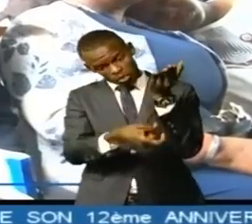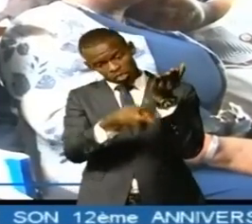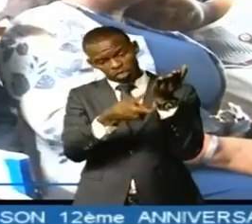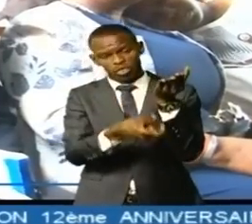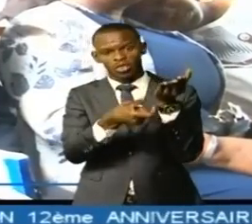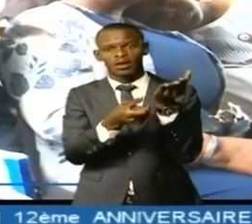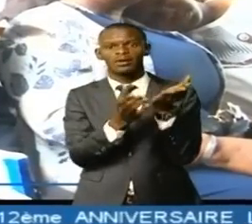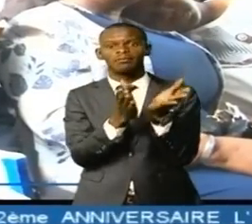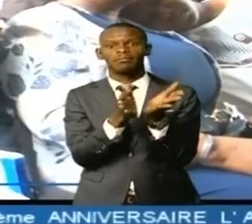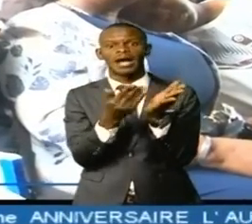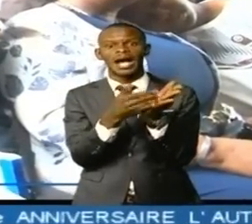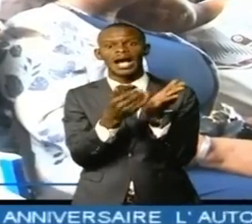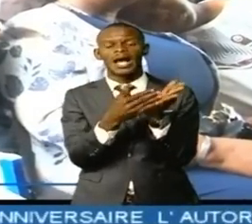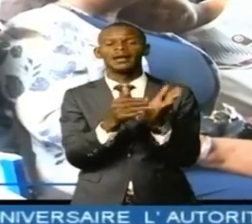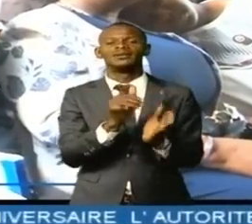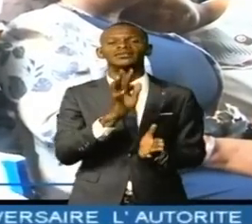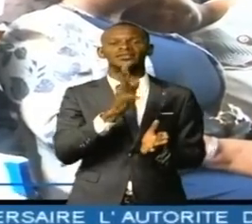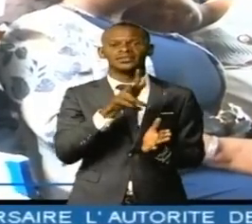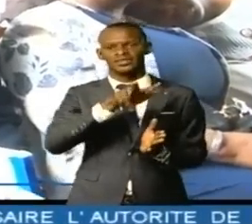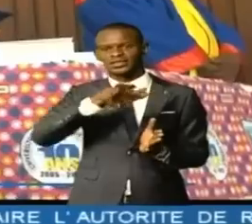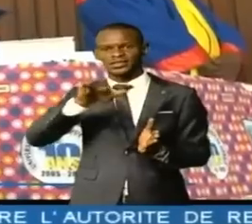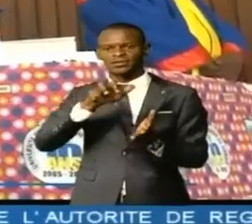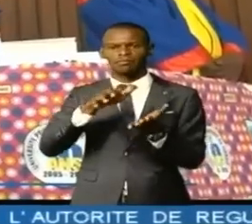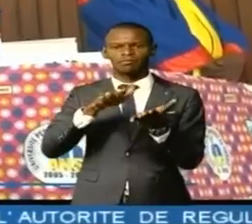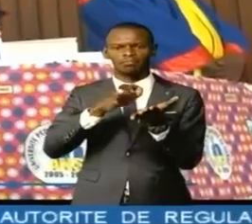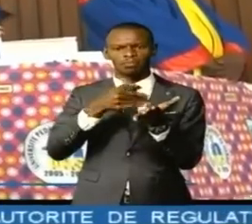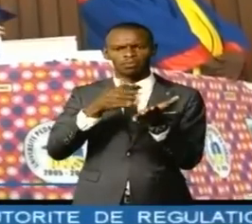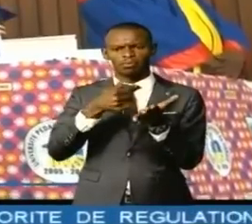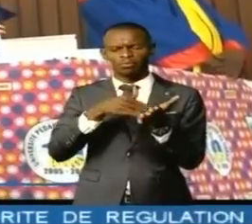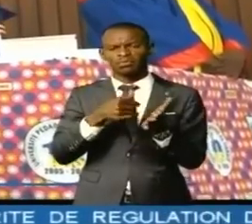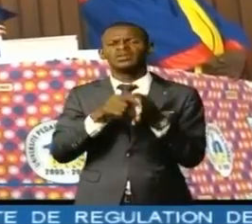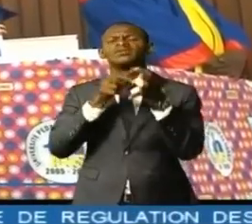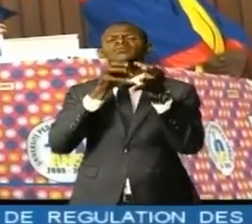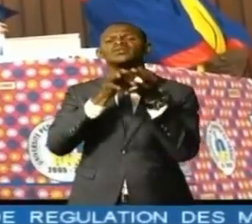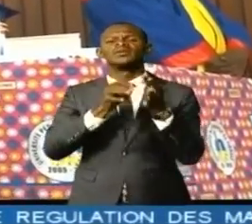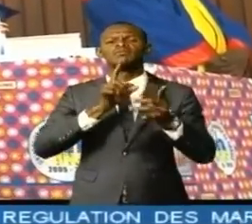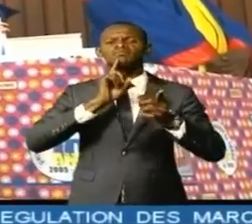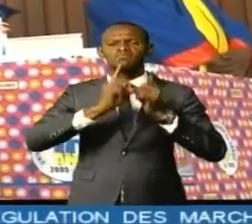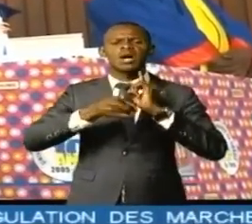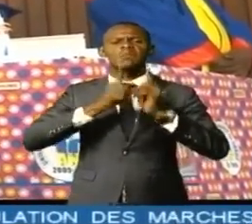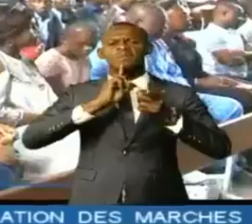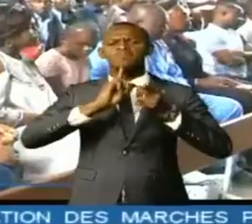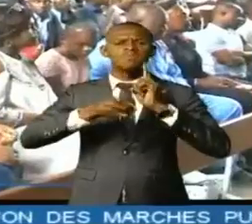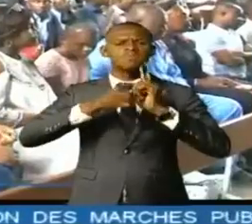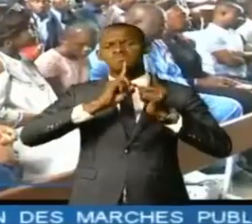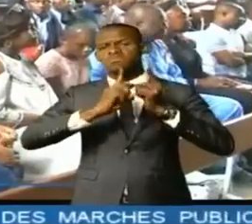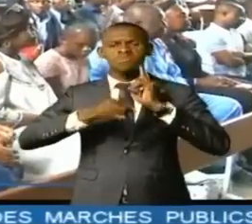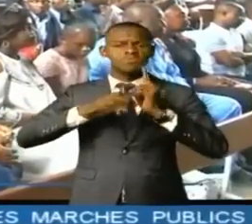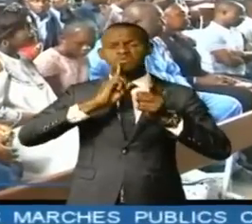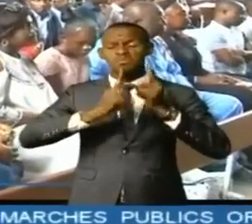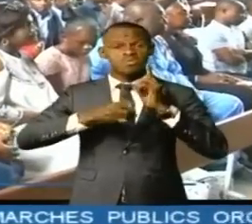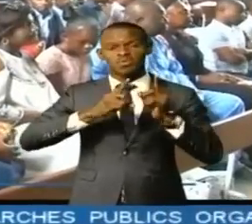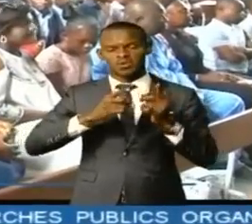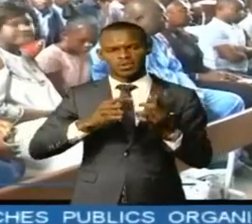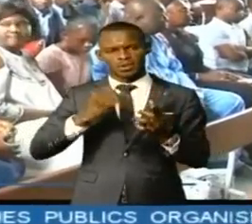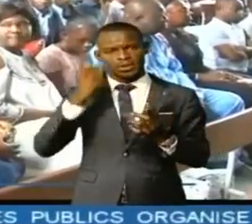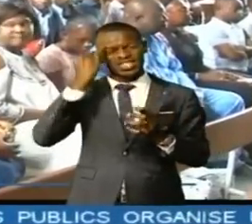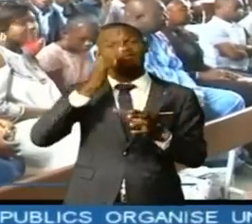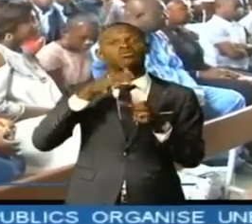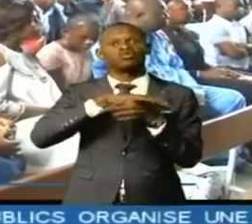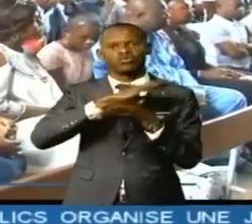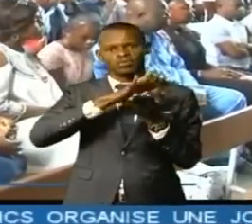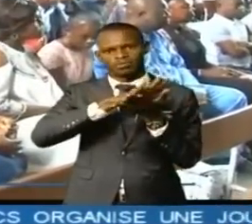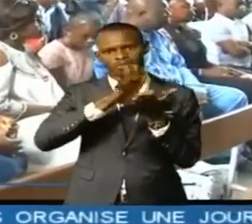« Convergence et divergence scripturale dans l'œuvre romanesque de Charles Djungu Simba Kamatenda et